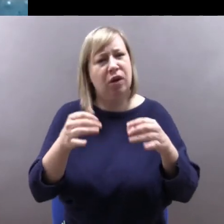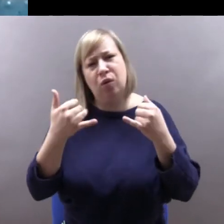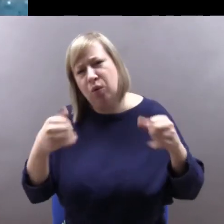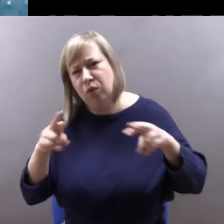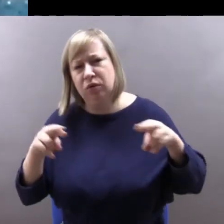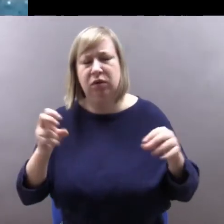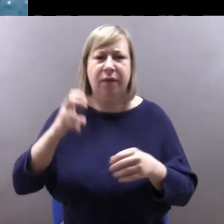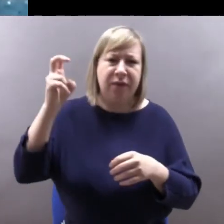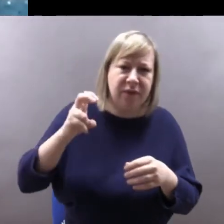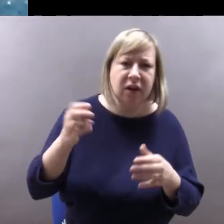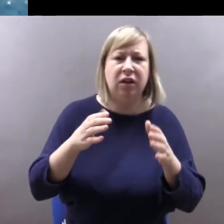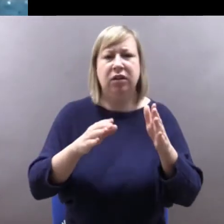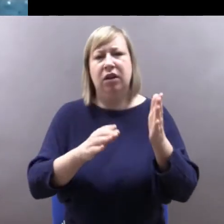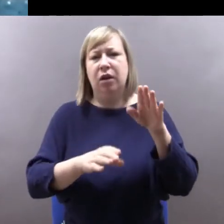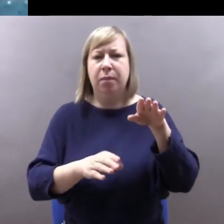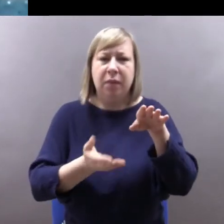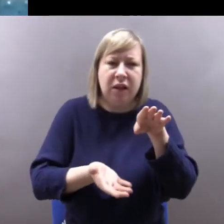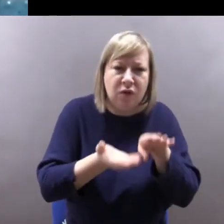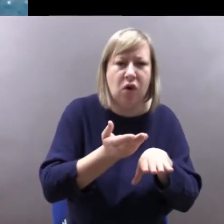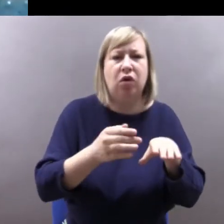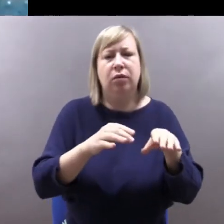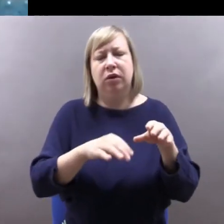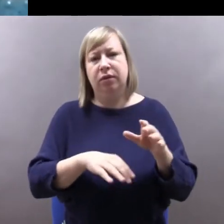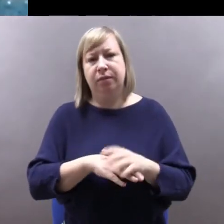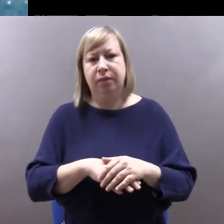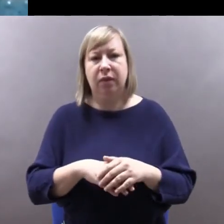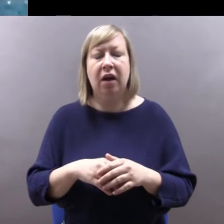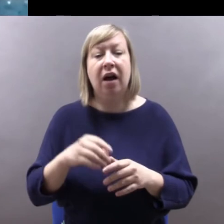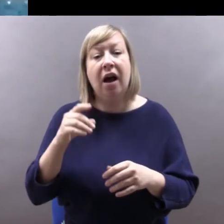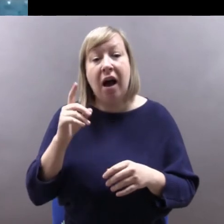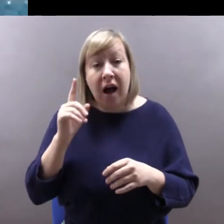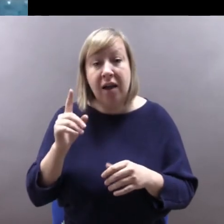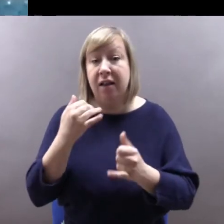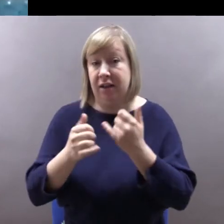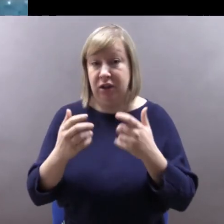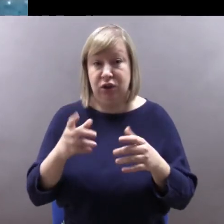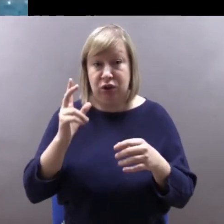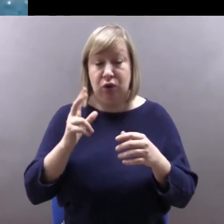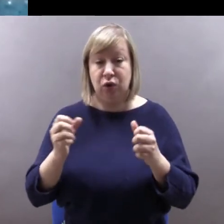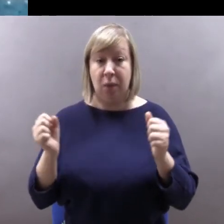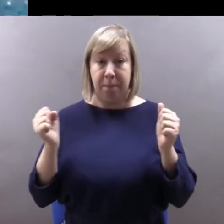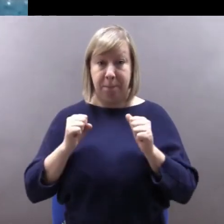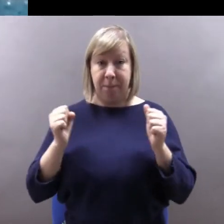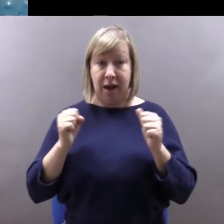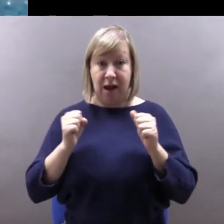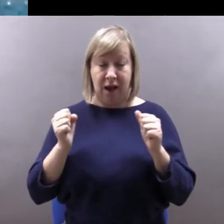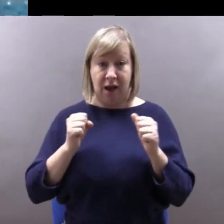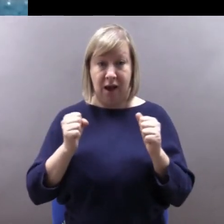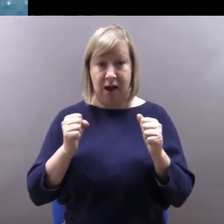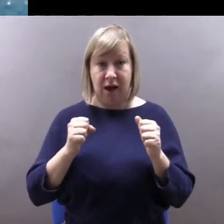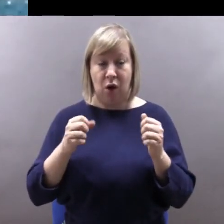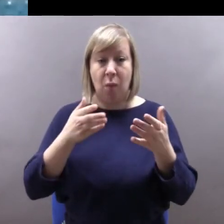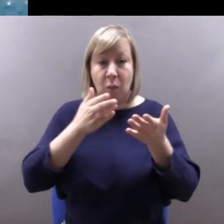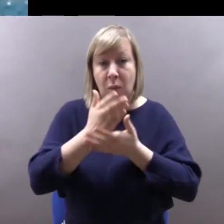Windy, nie windy, platformy, nie platformy. Ale jeżeli ktoś będzie się bał obsłużyć